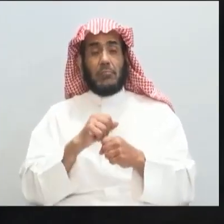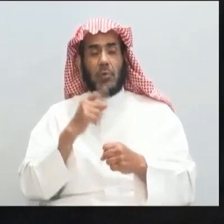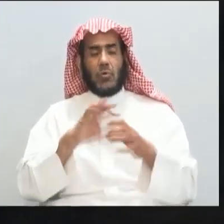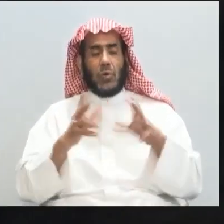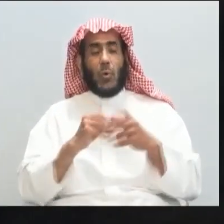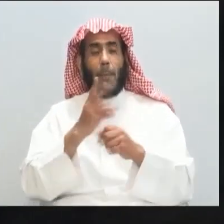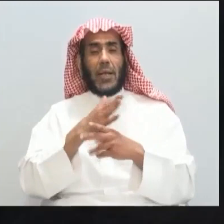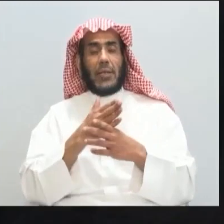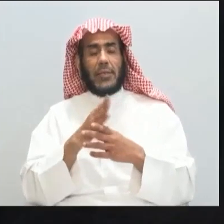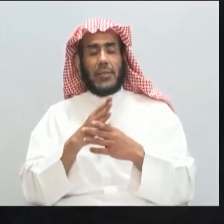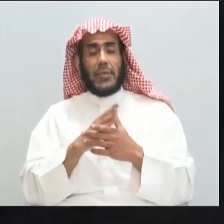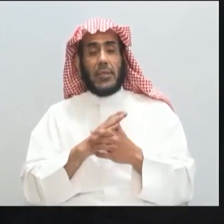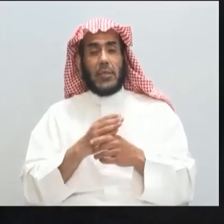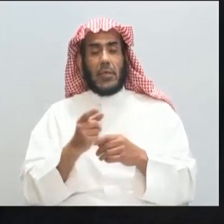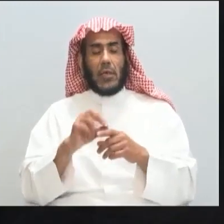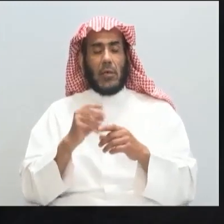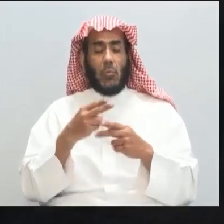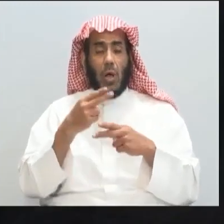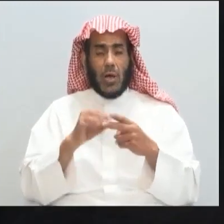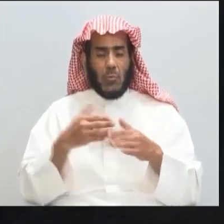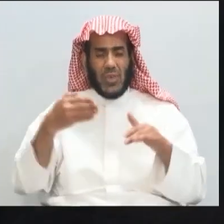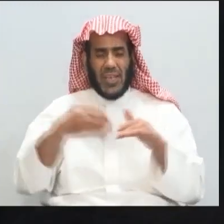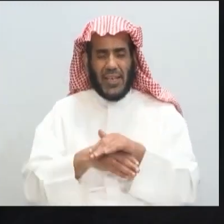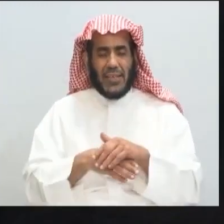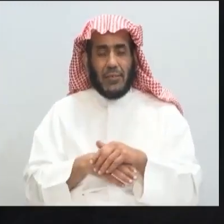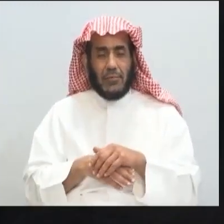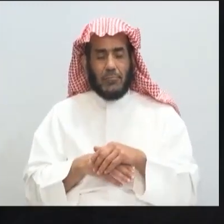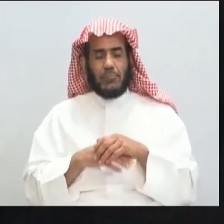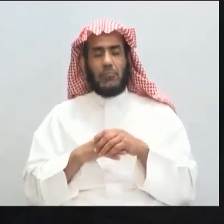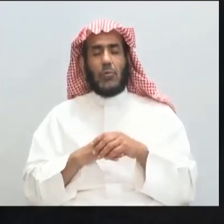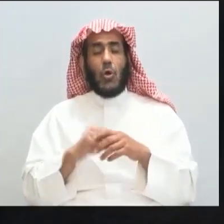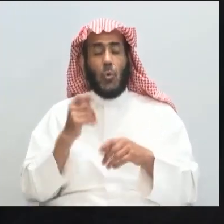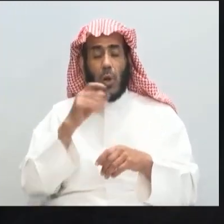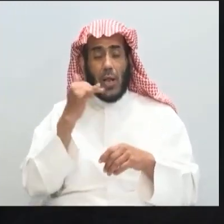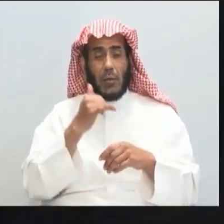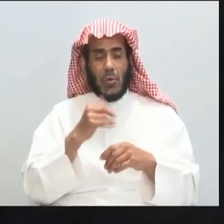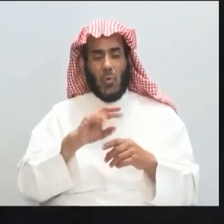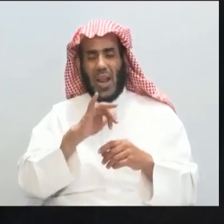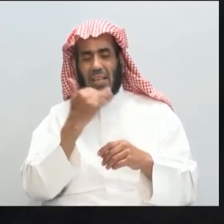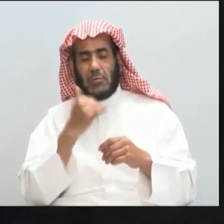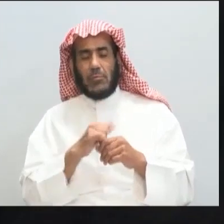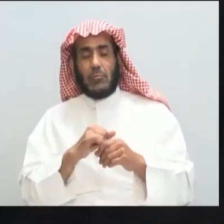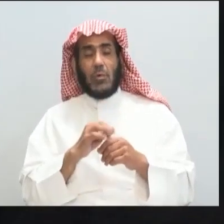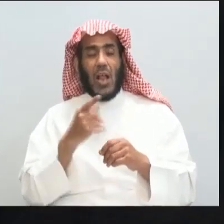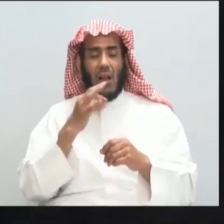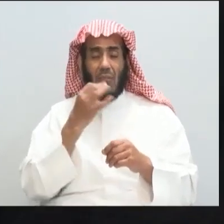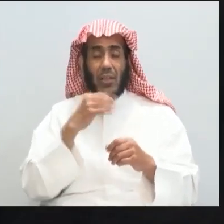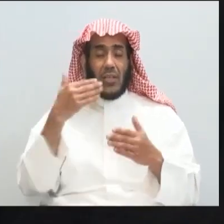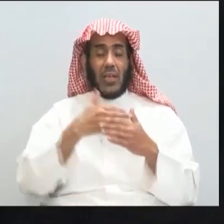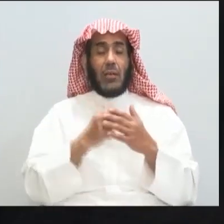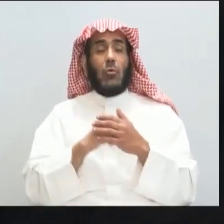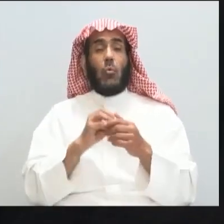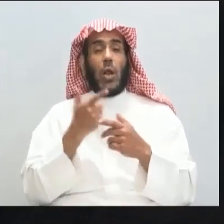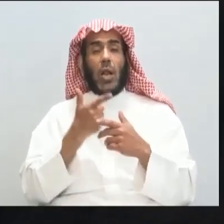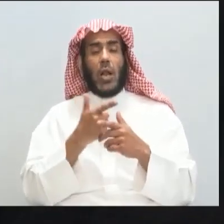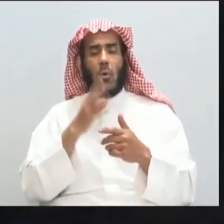يفرقوا بين المعرب والدخيل وبين العربي والاعجمي وبين الفاظ الدخيله التي دخلت الى